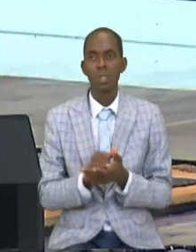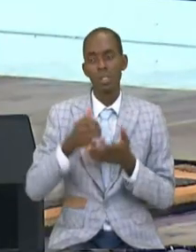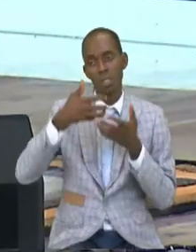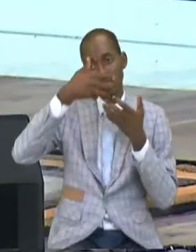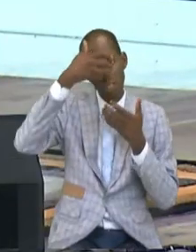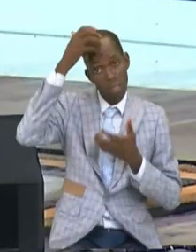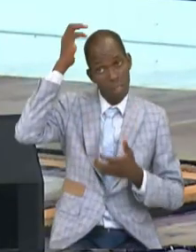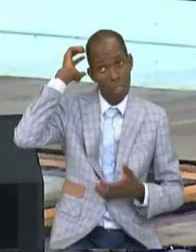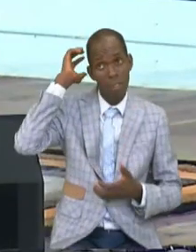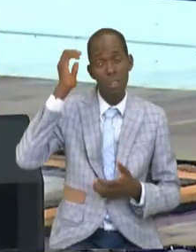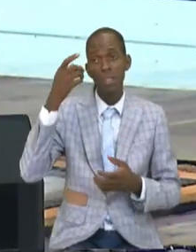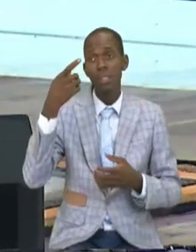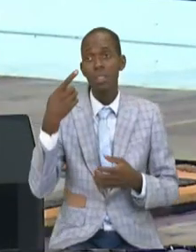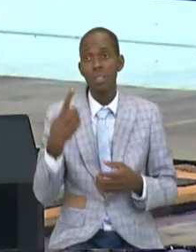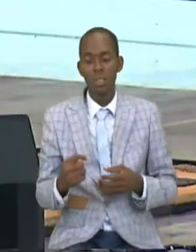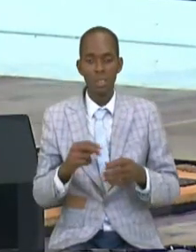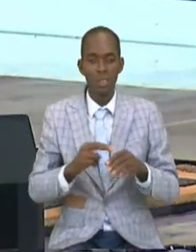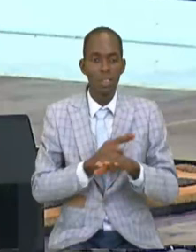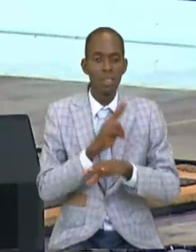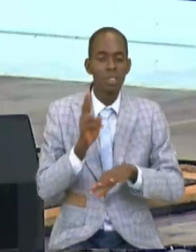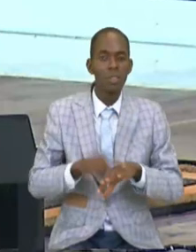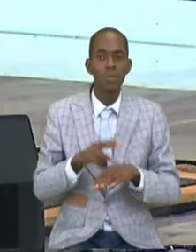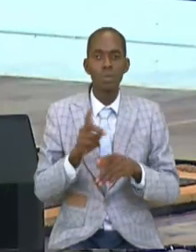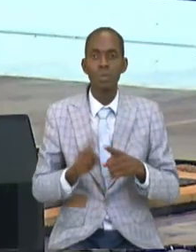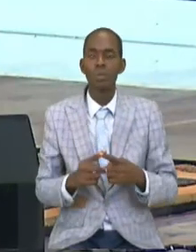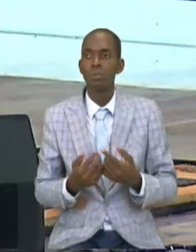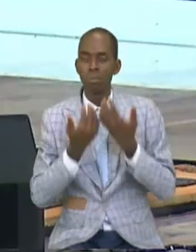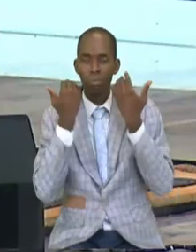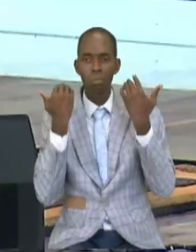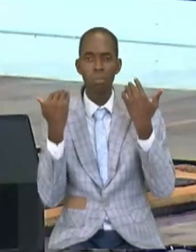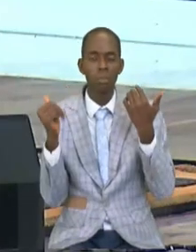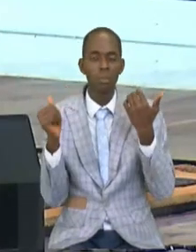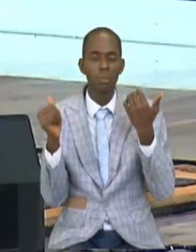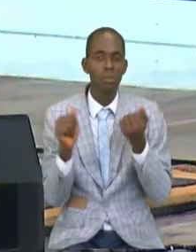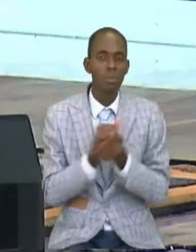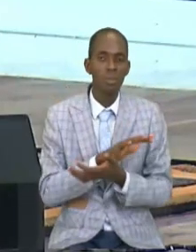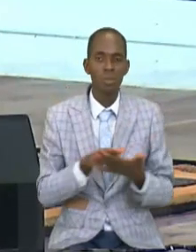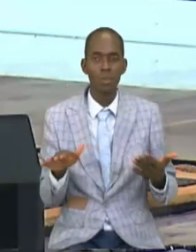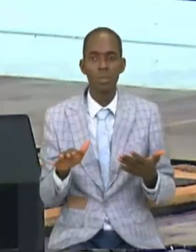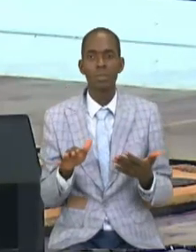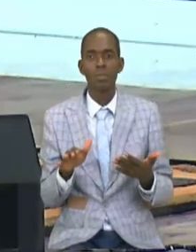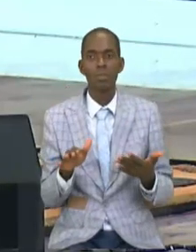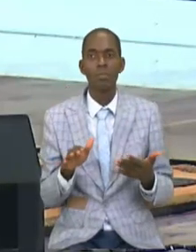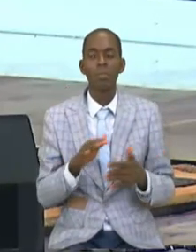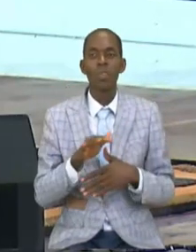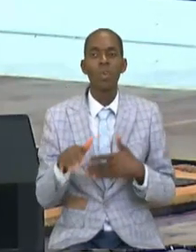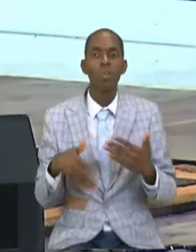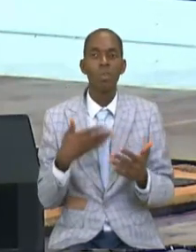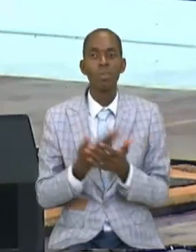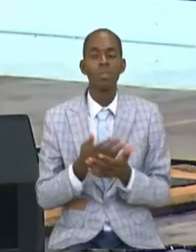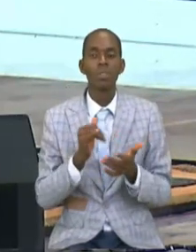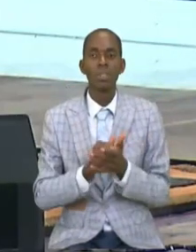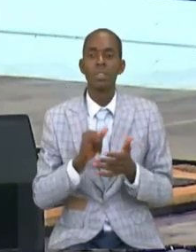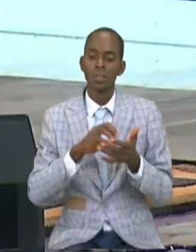sein, la nature pour dévorer, la nature pour détruire, tout